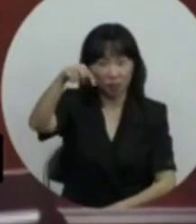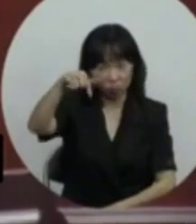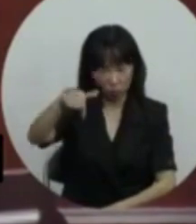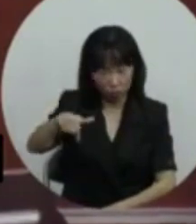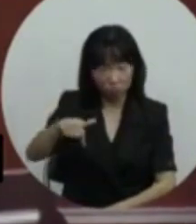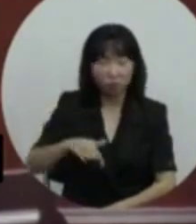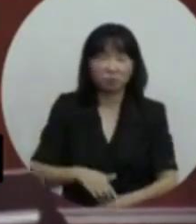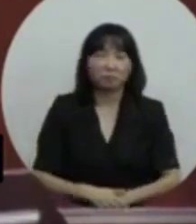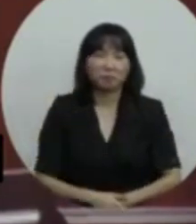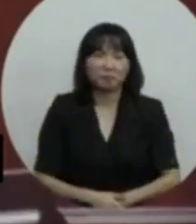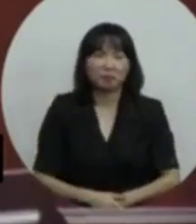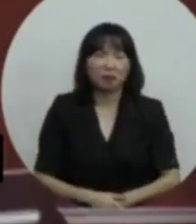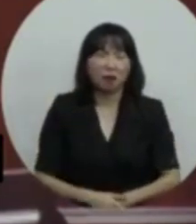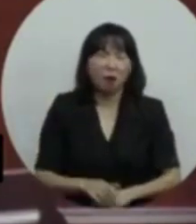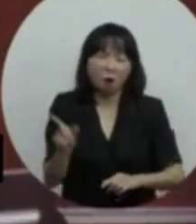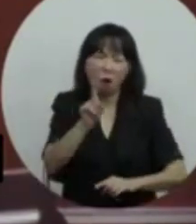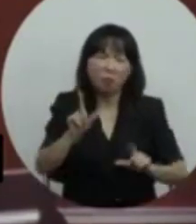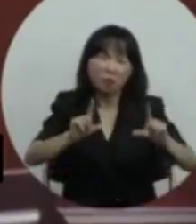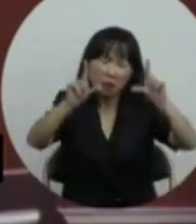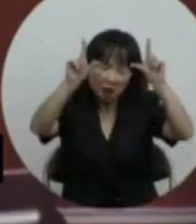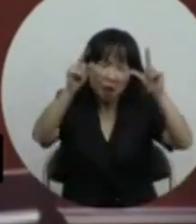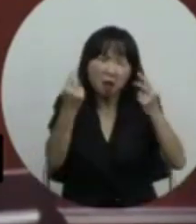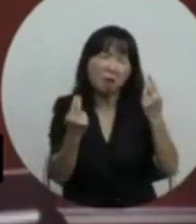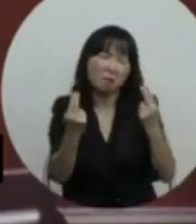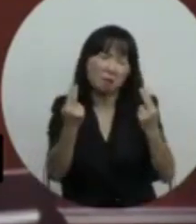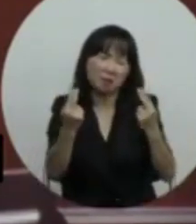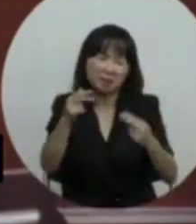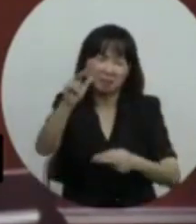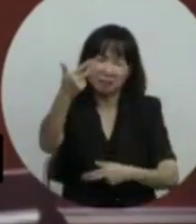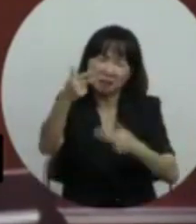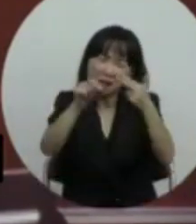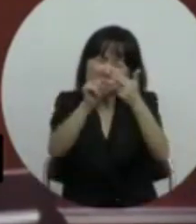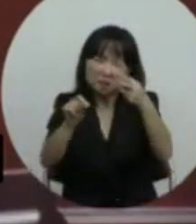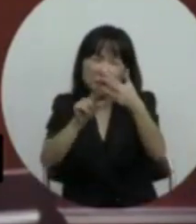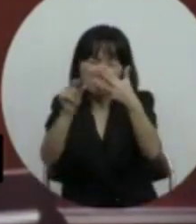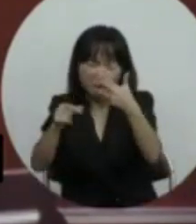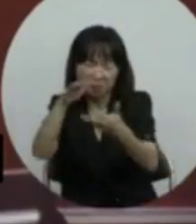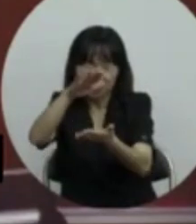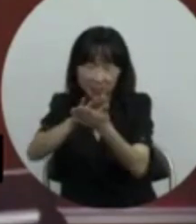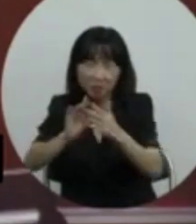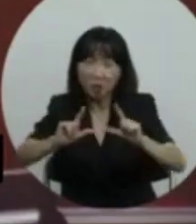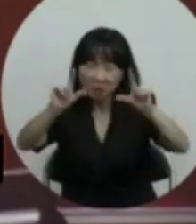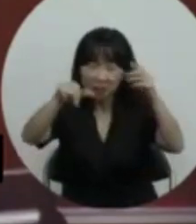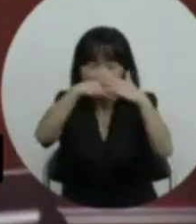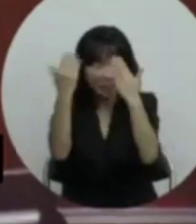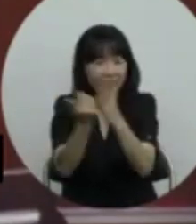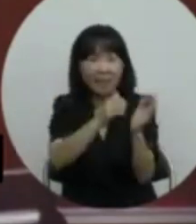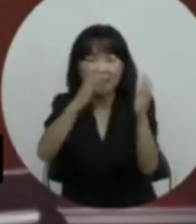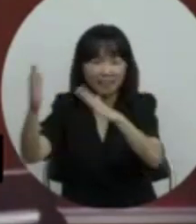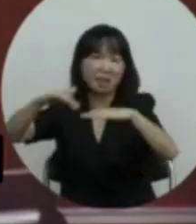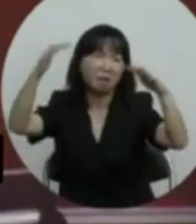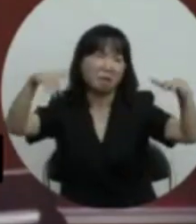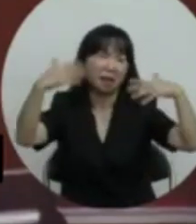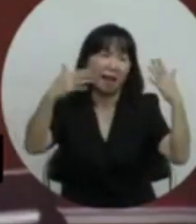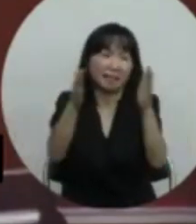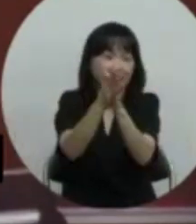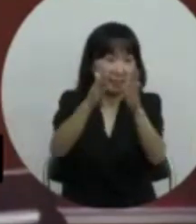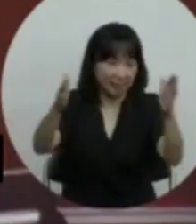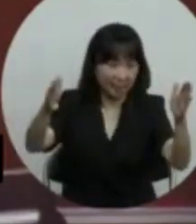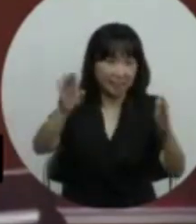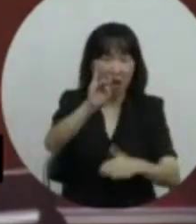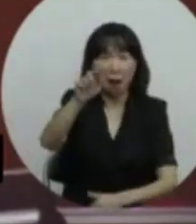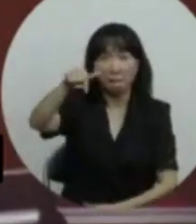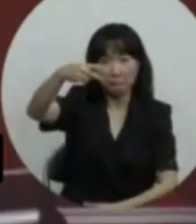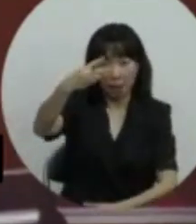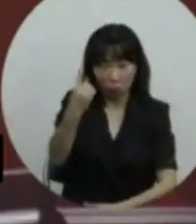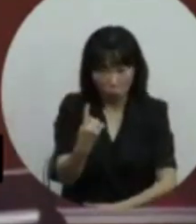그 어느 해보다 뜨거웠던 7, 8월의 나날들과 여름도 서서히 지나가고 가을이 본격적으로 시작된다는 백로가